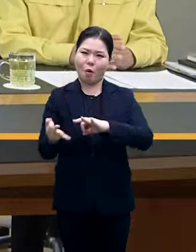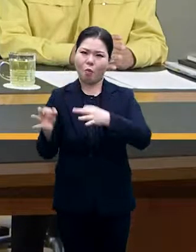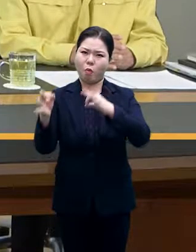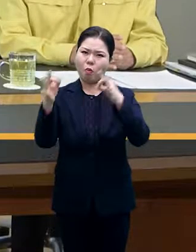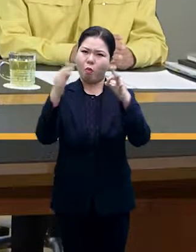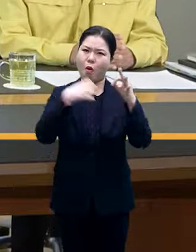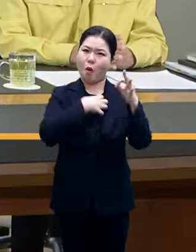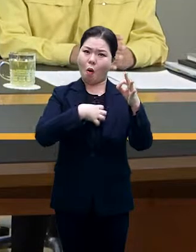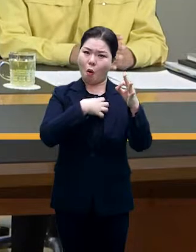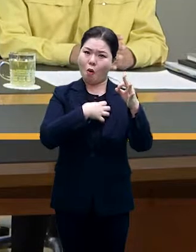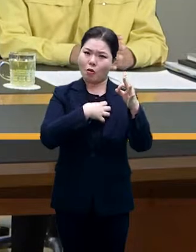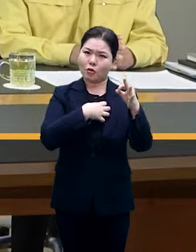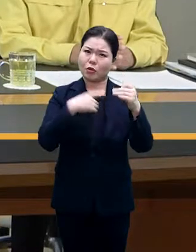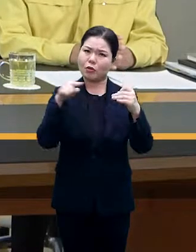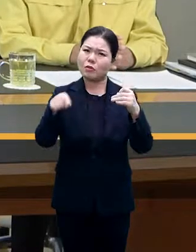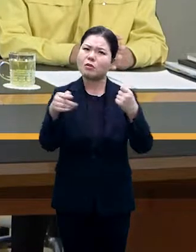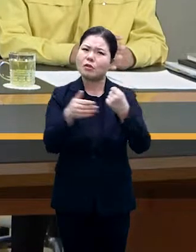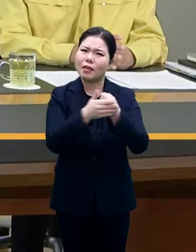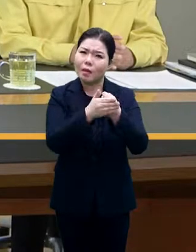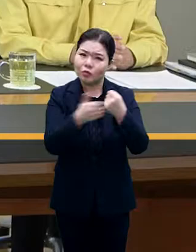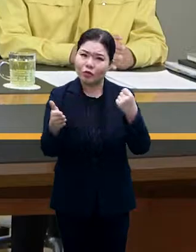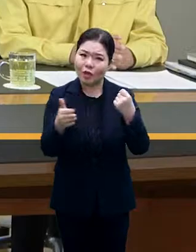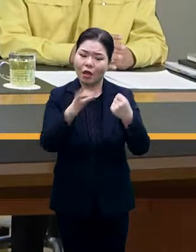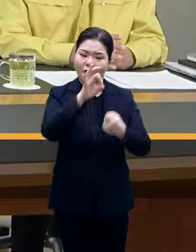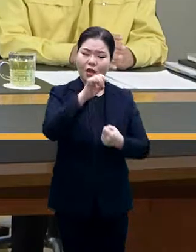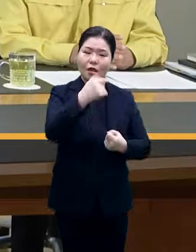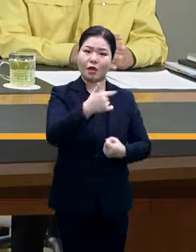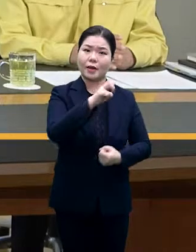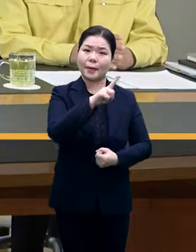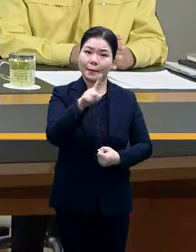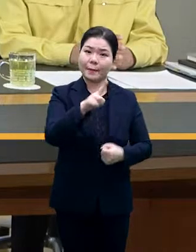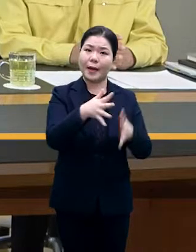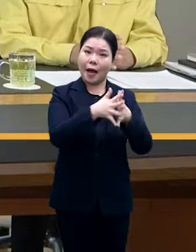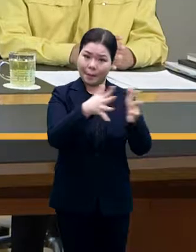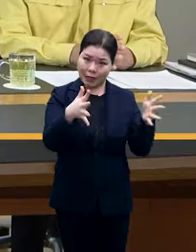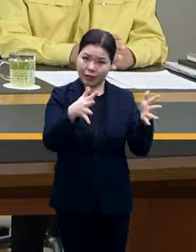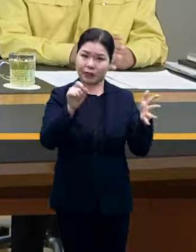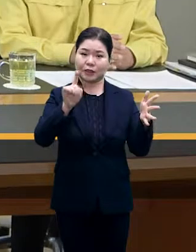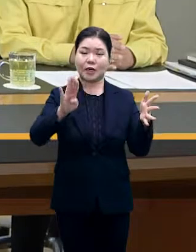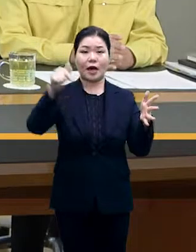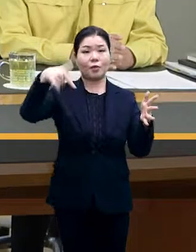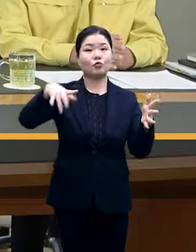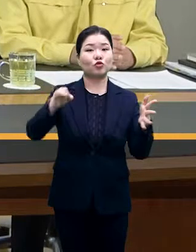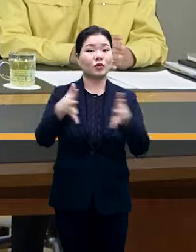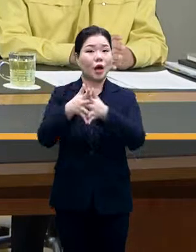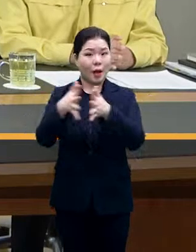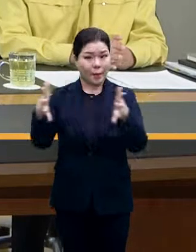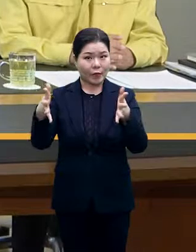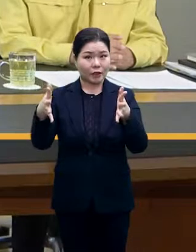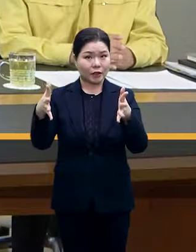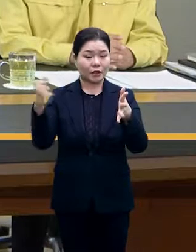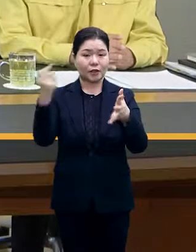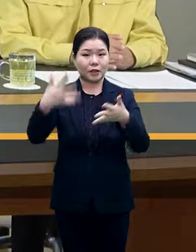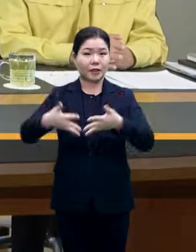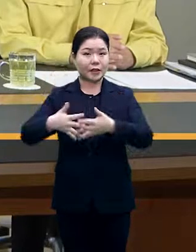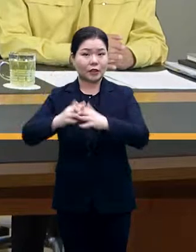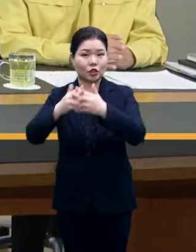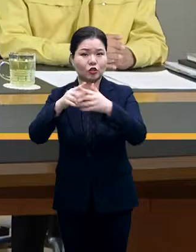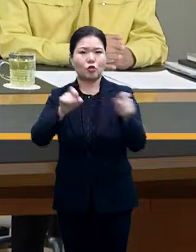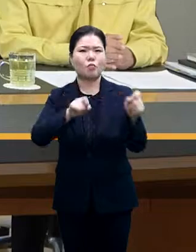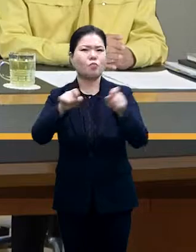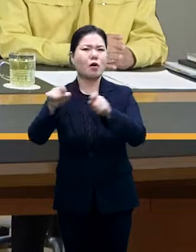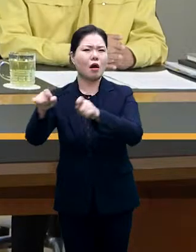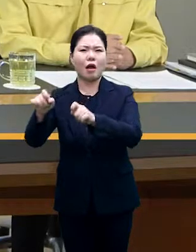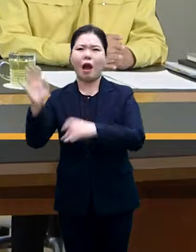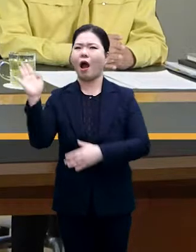마냥 집값 상승 우려에서 음마 아파트와 압구정 아파트의